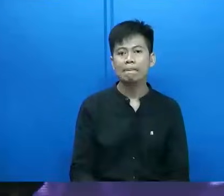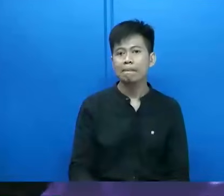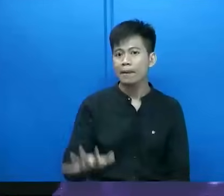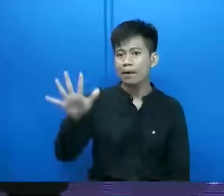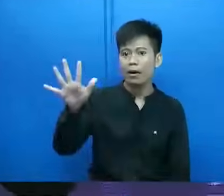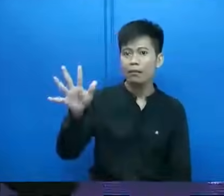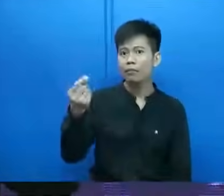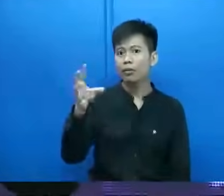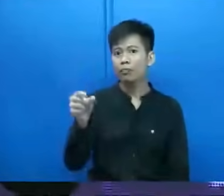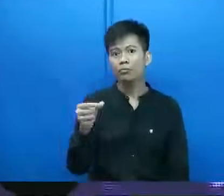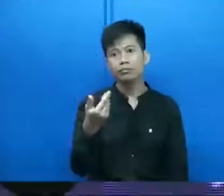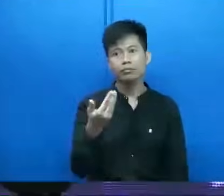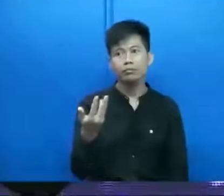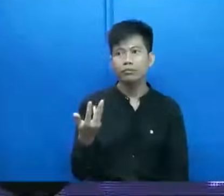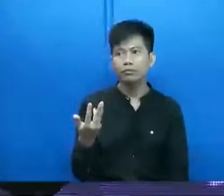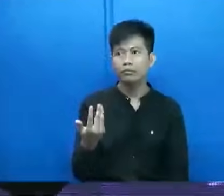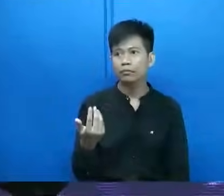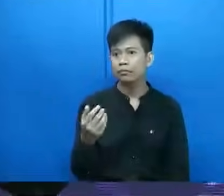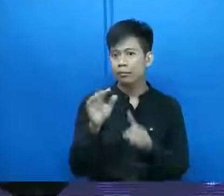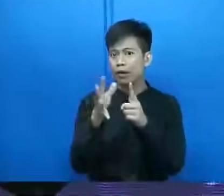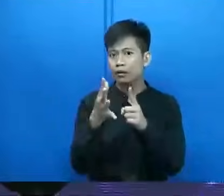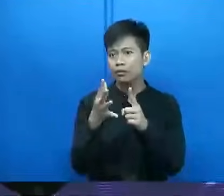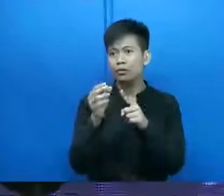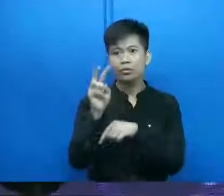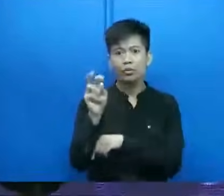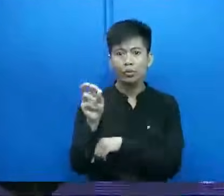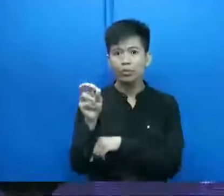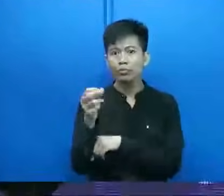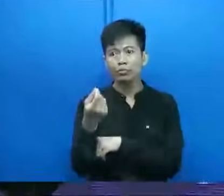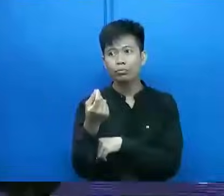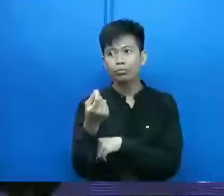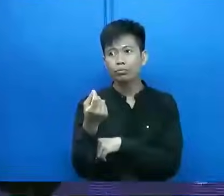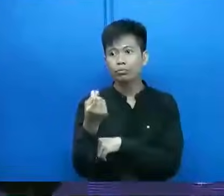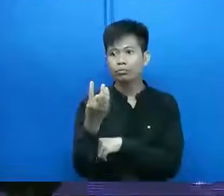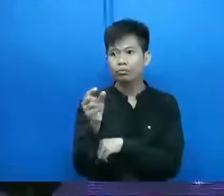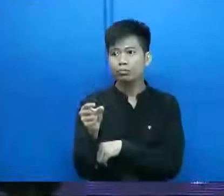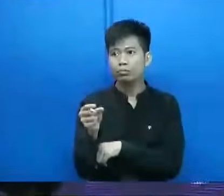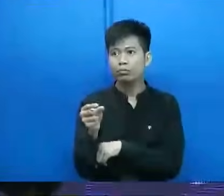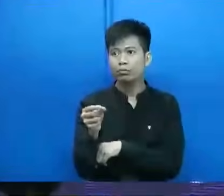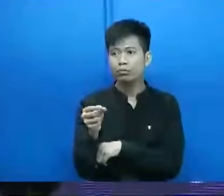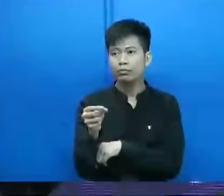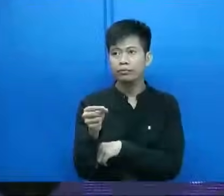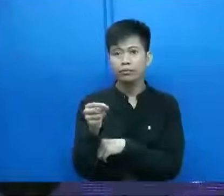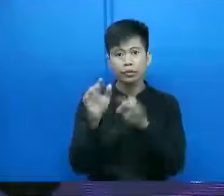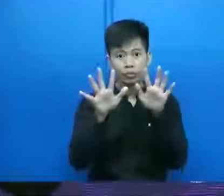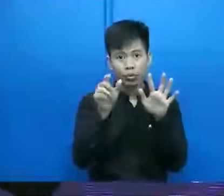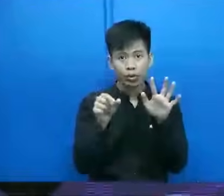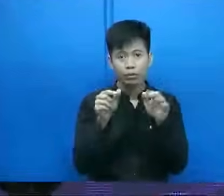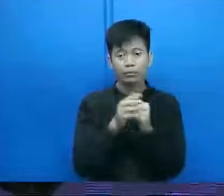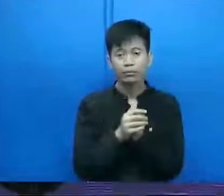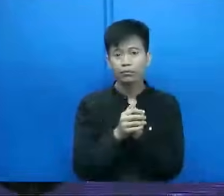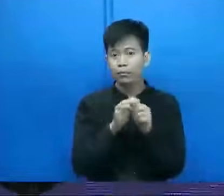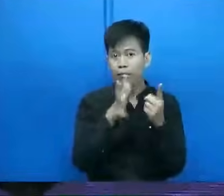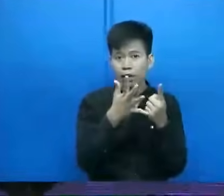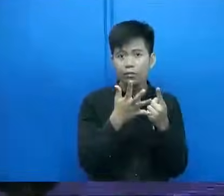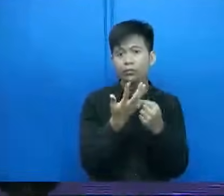Lima. Berapa orang? 15. 20. Berapa orang? Ya. 10 orang.